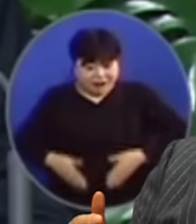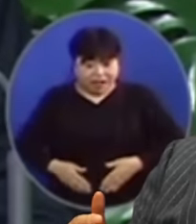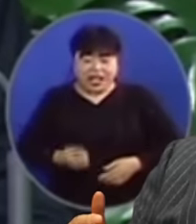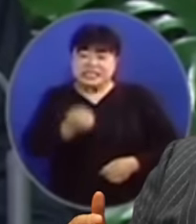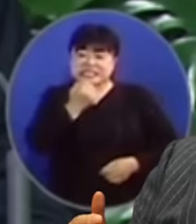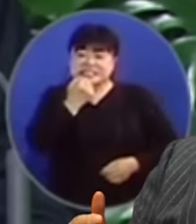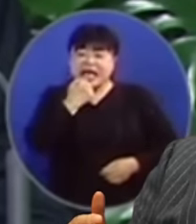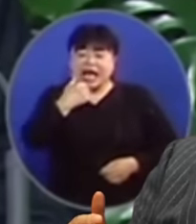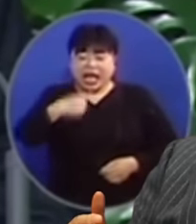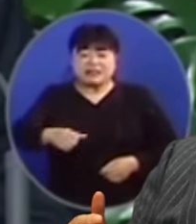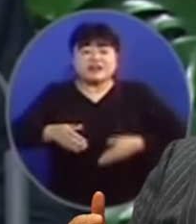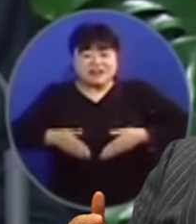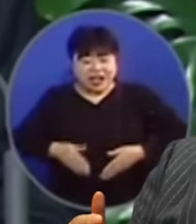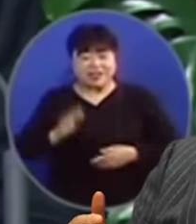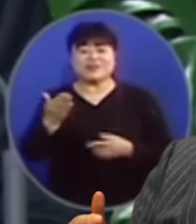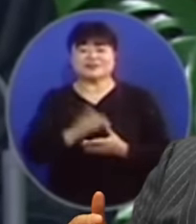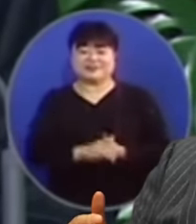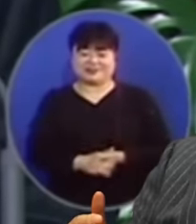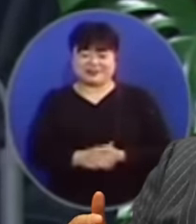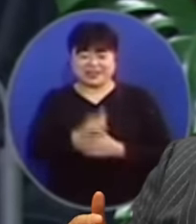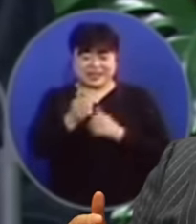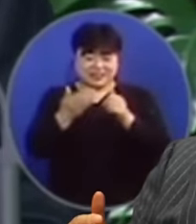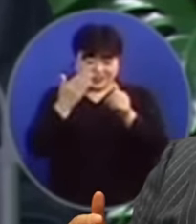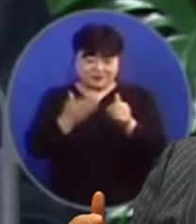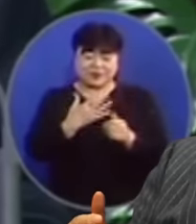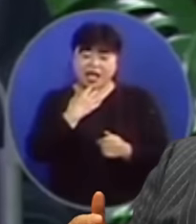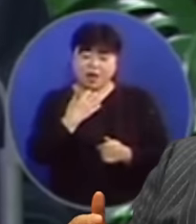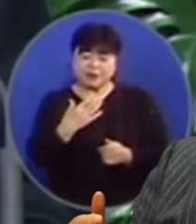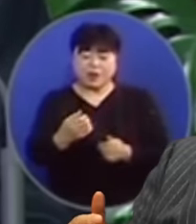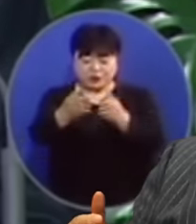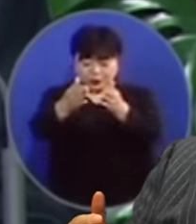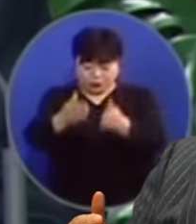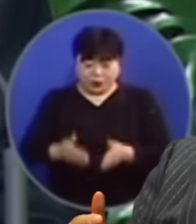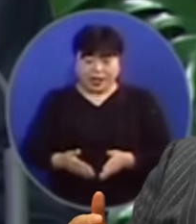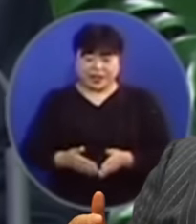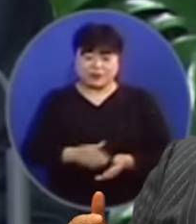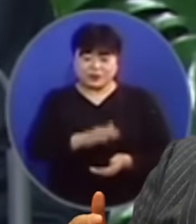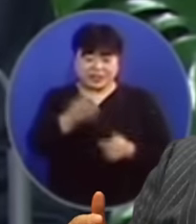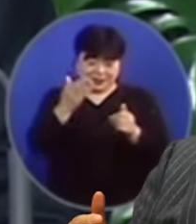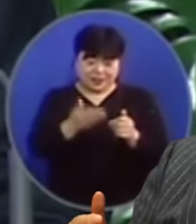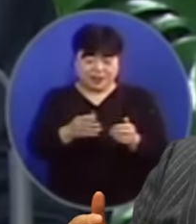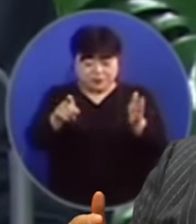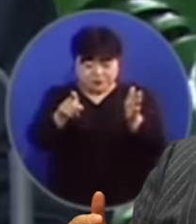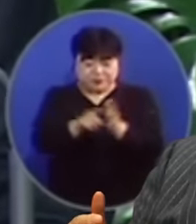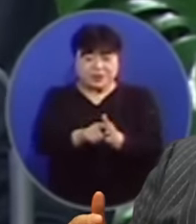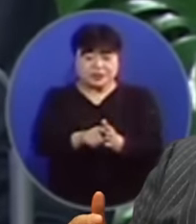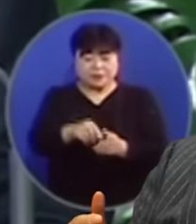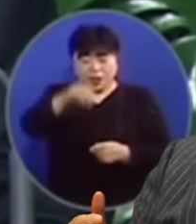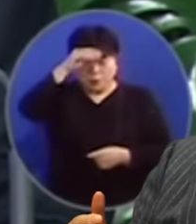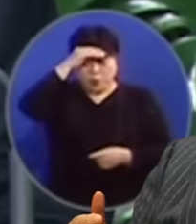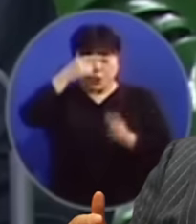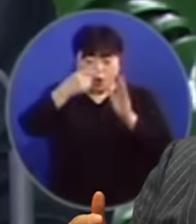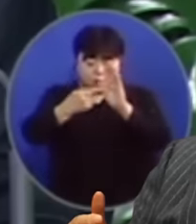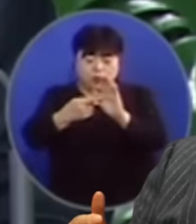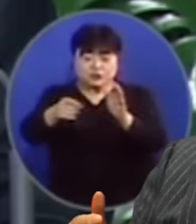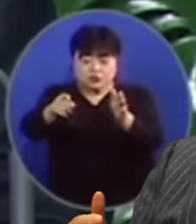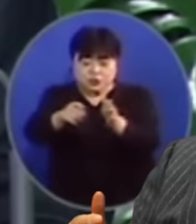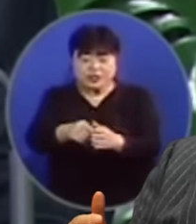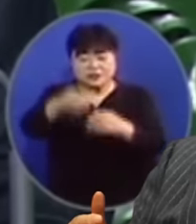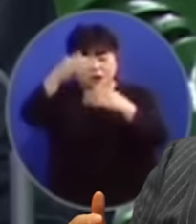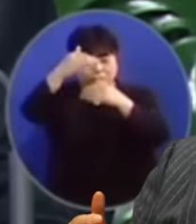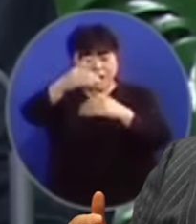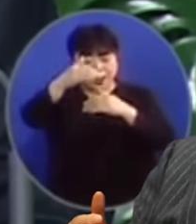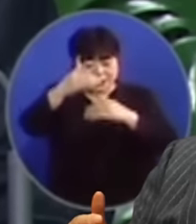이삭이 그 아들인 것입니다. 하나님은 아브라함을 통해서 우리에게 믿음의 모범을 보여주기 위해서 이런